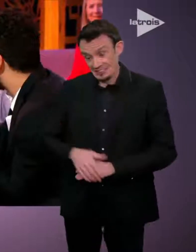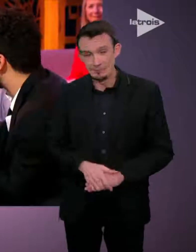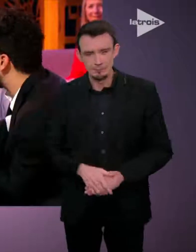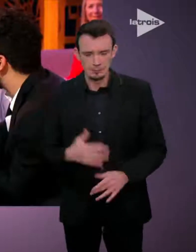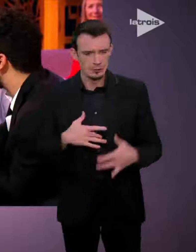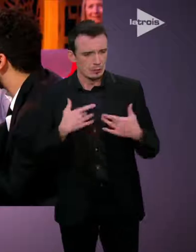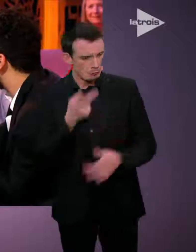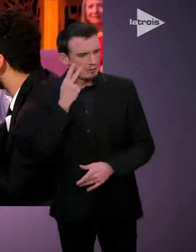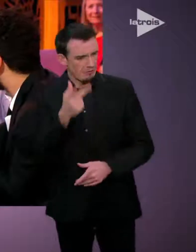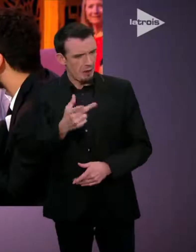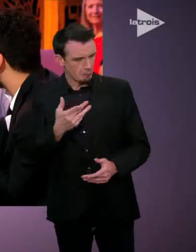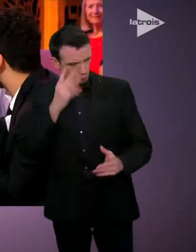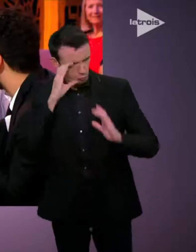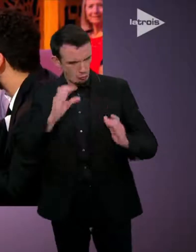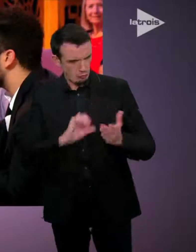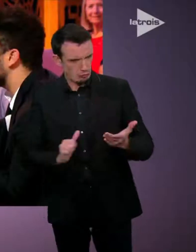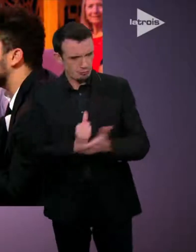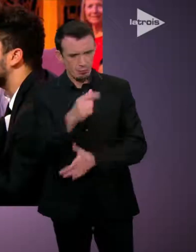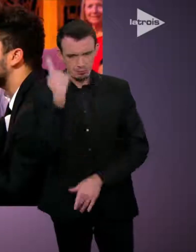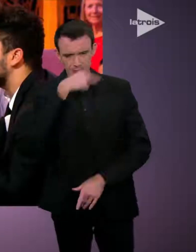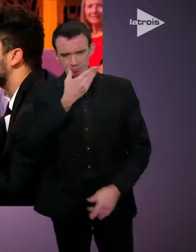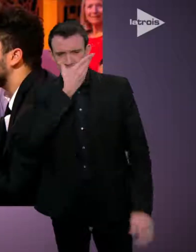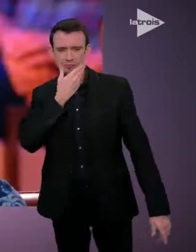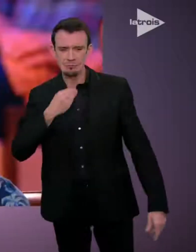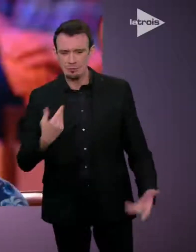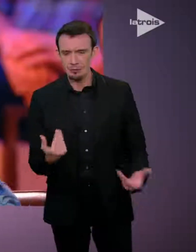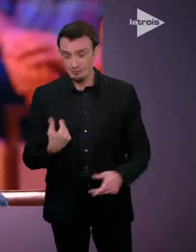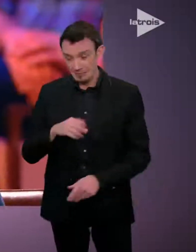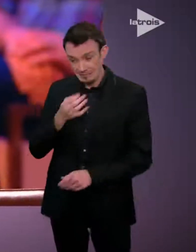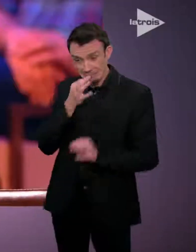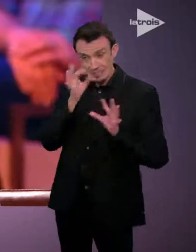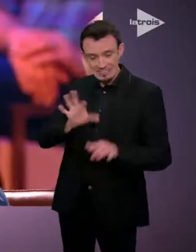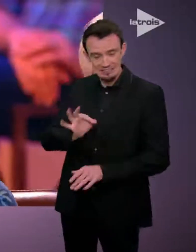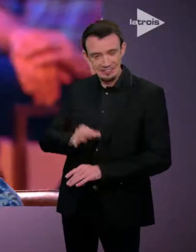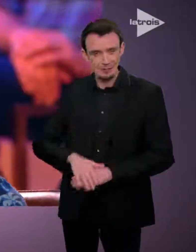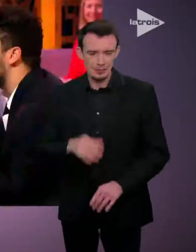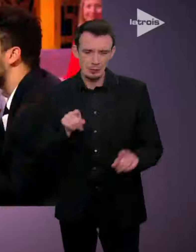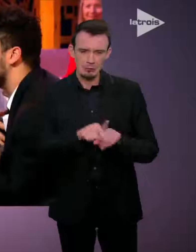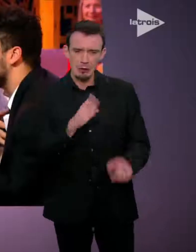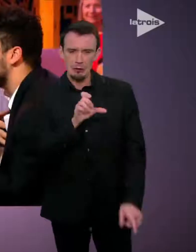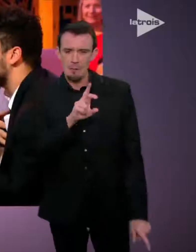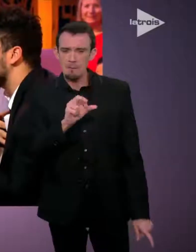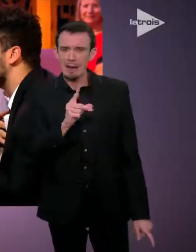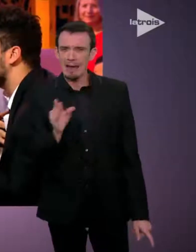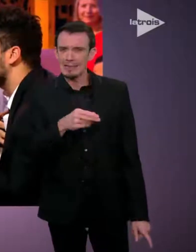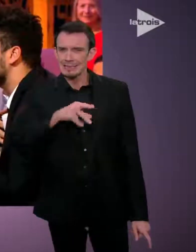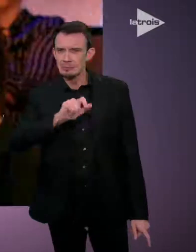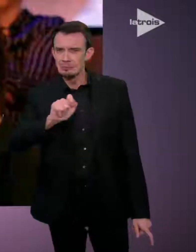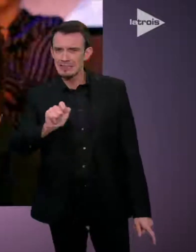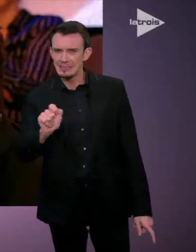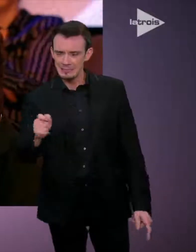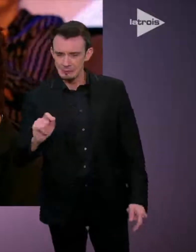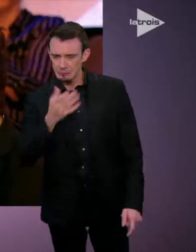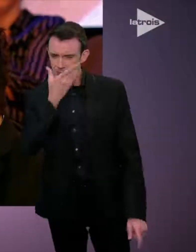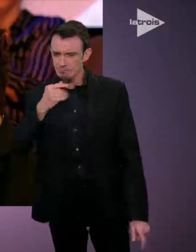tout va très bien aller dans ta vie. En plus, t'es très beau gosse, on dirait Brad Pitt. Et il est magnifique, on est bien d'accord. Le gars, on dirait Brad Pitt. Ah, personnellement, je